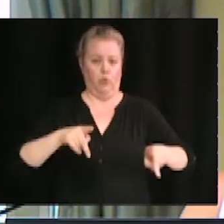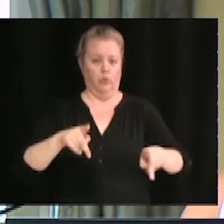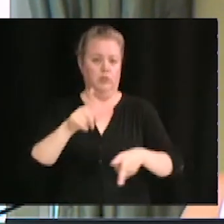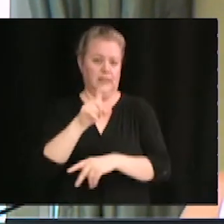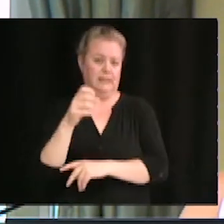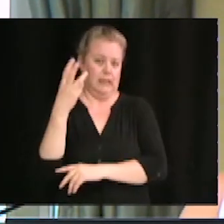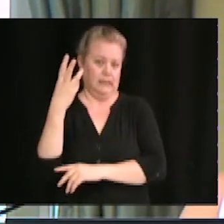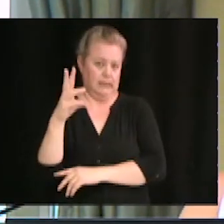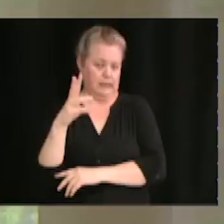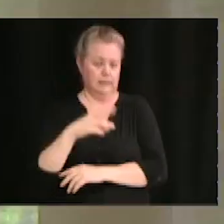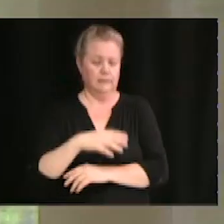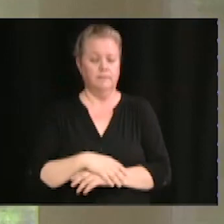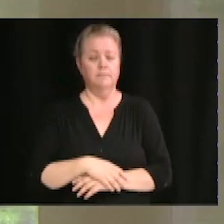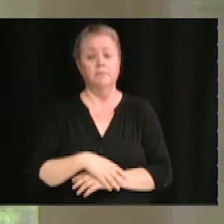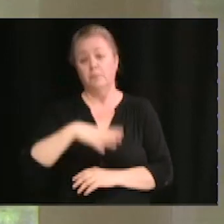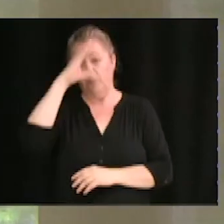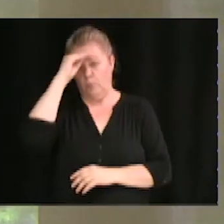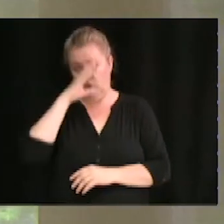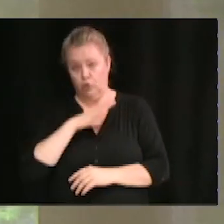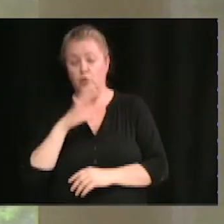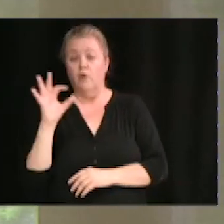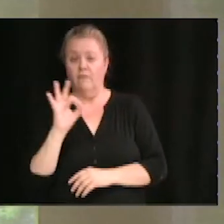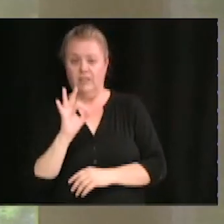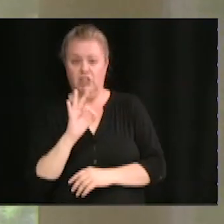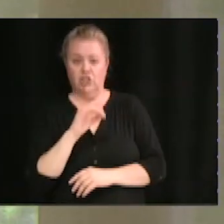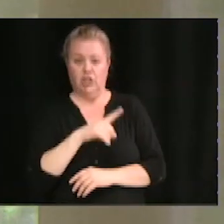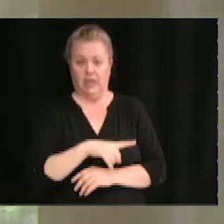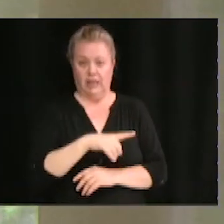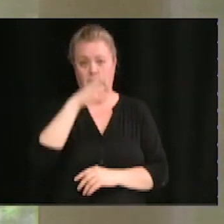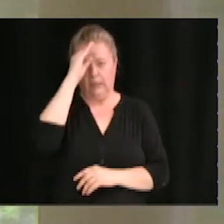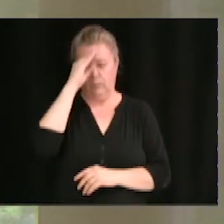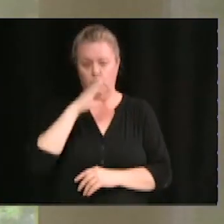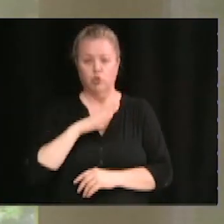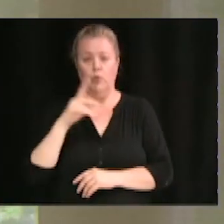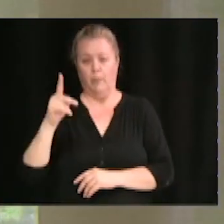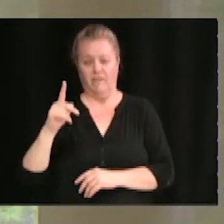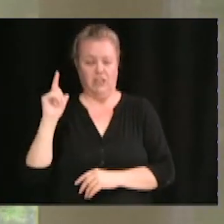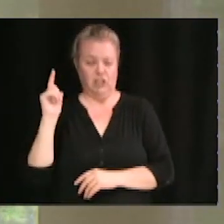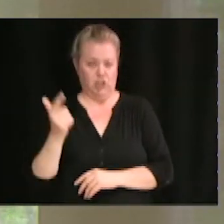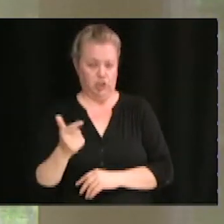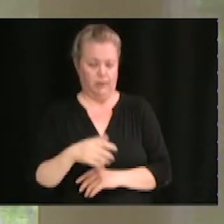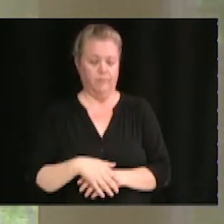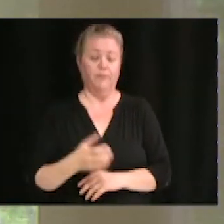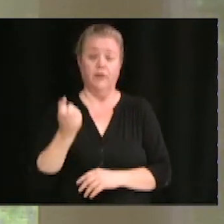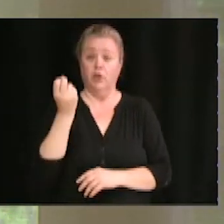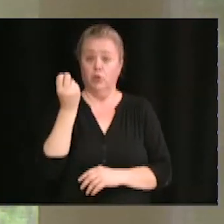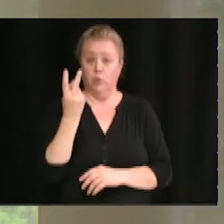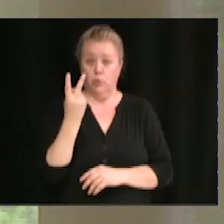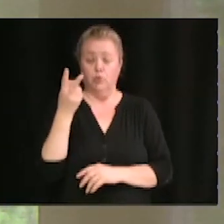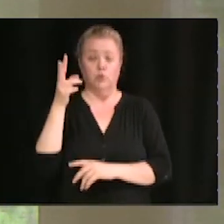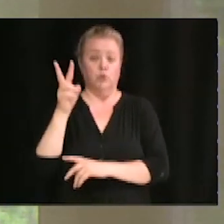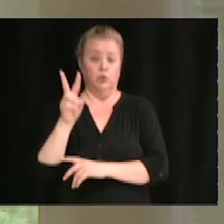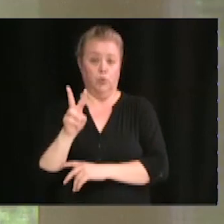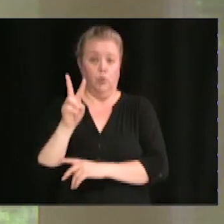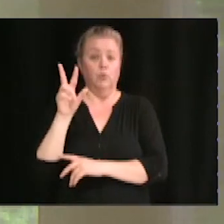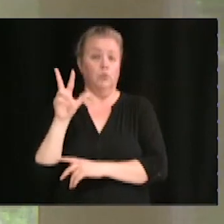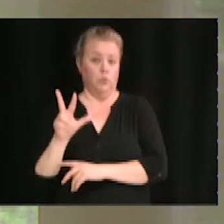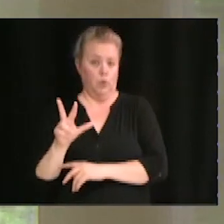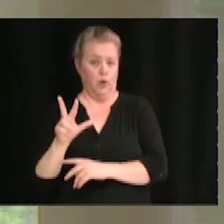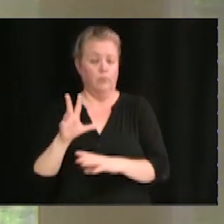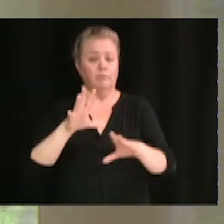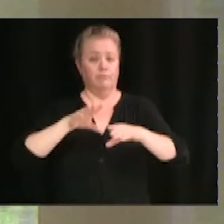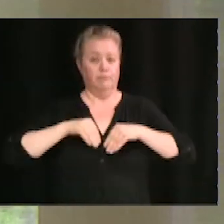M. Fréchette et M. Provencher. 12.2.3. Adoption du second projet de résolution